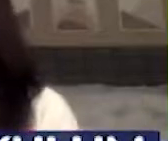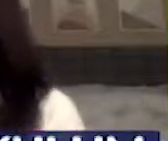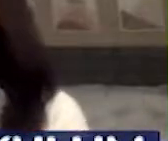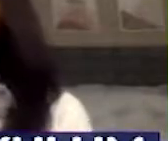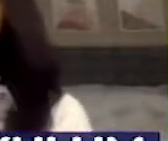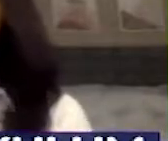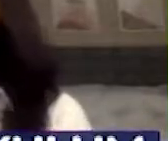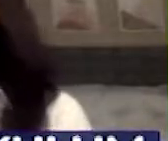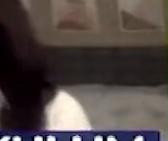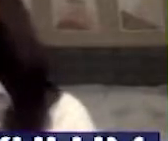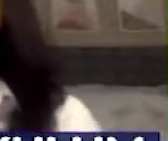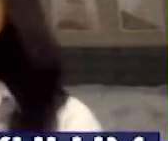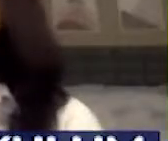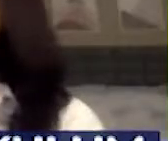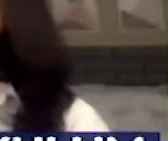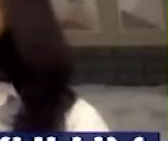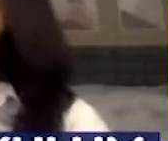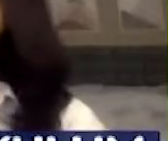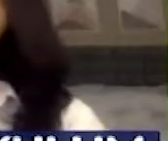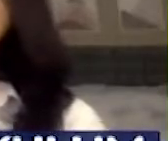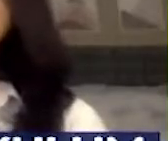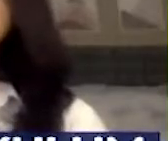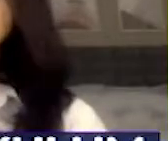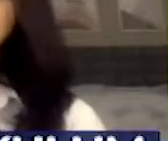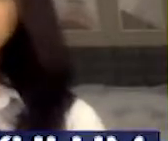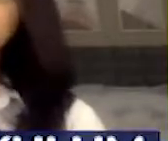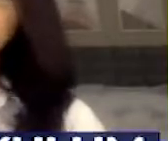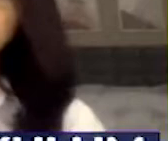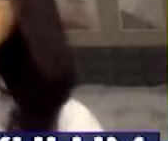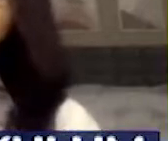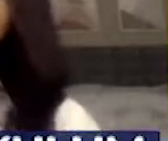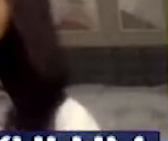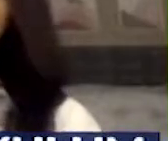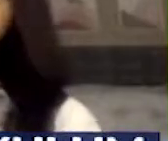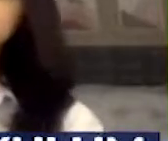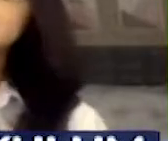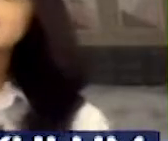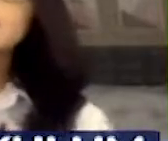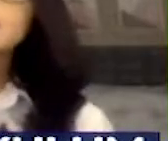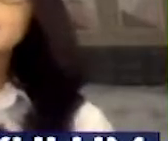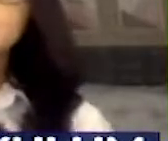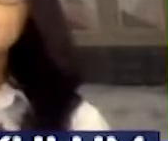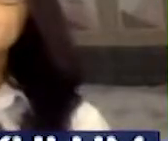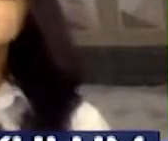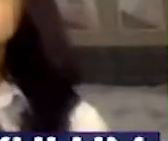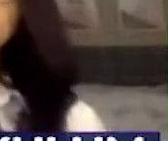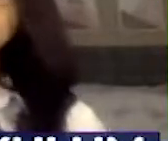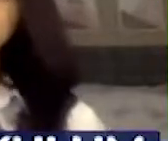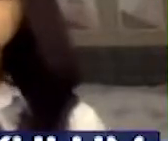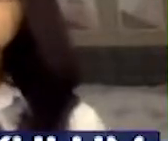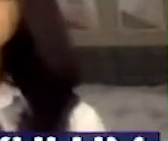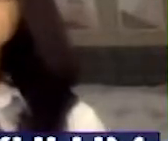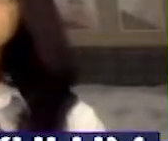dipilih itu mungkin akan bisa ini terjadi ketimpangan antar sekolah dan antar